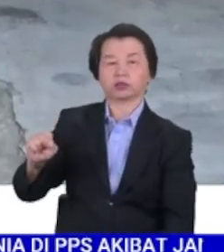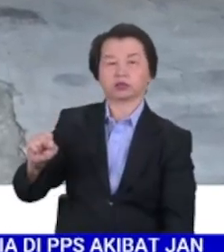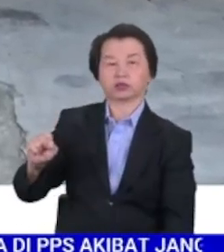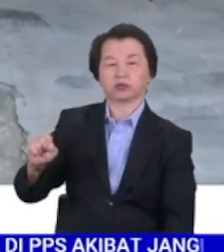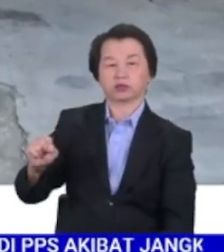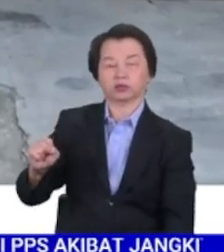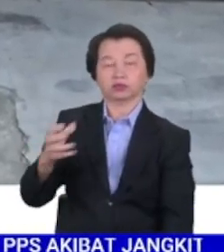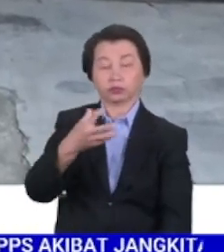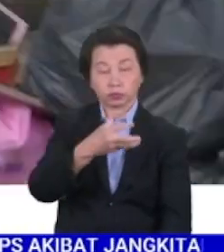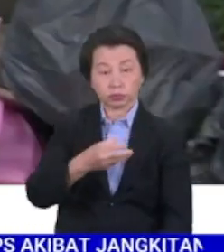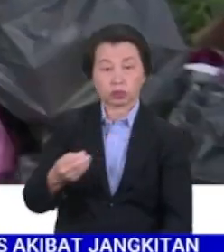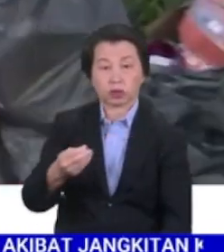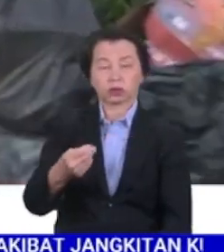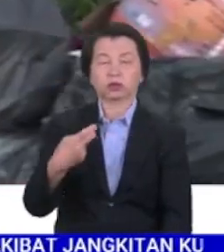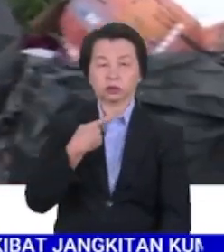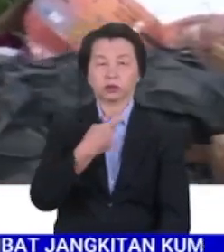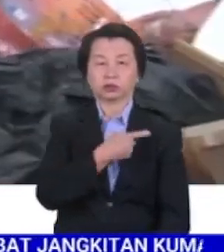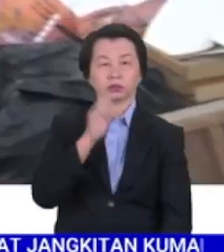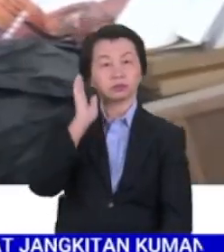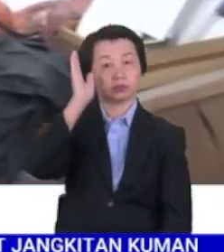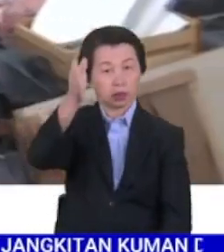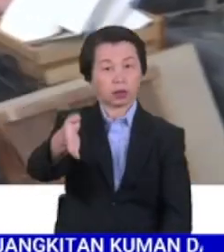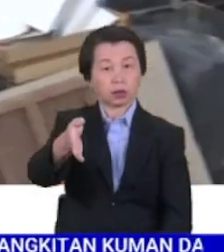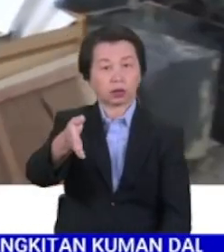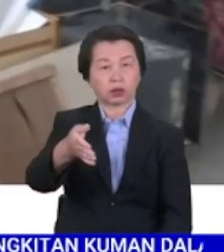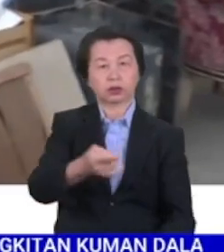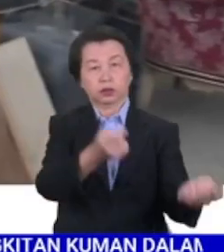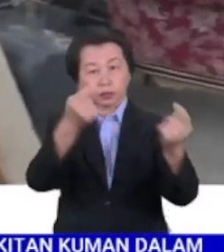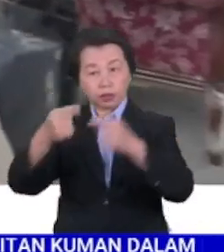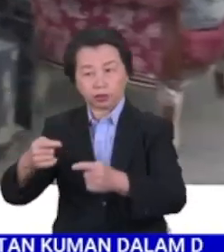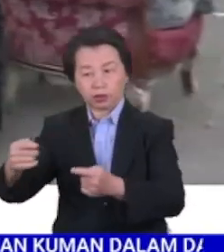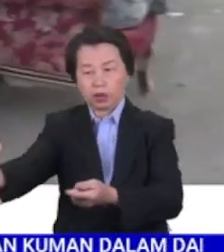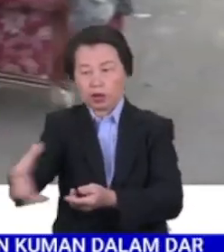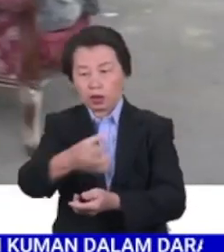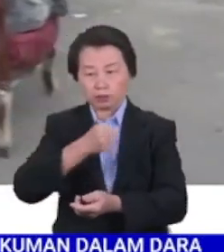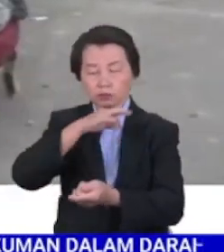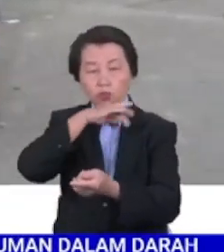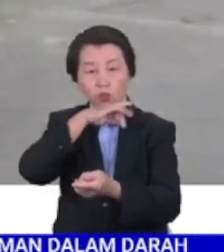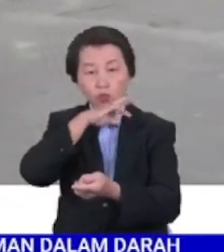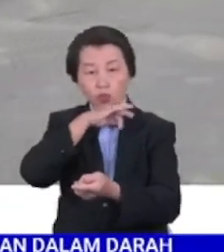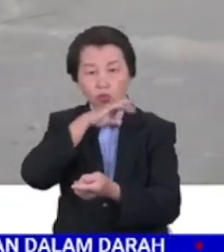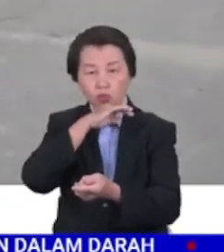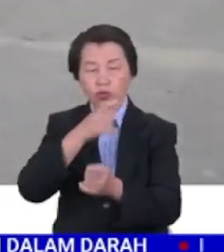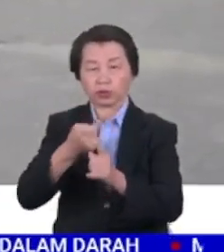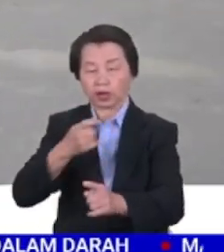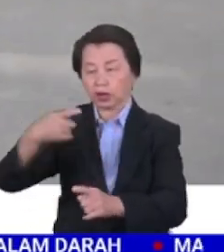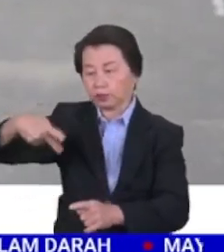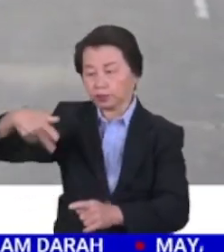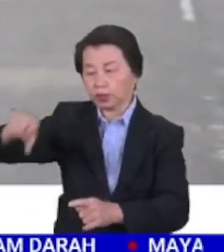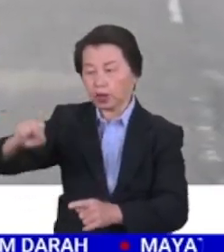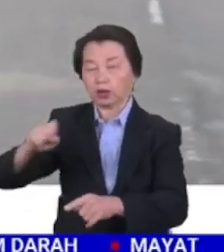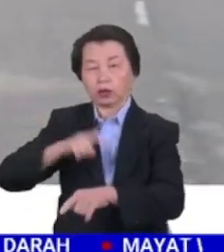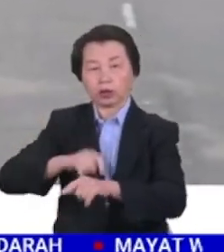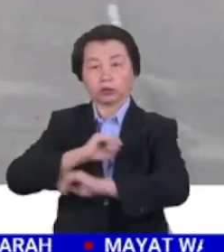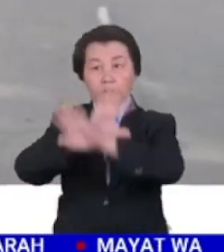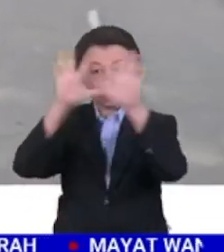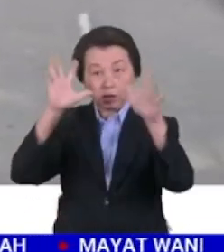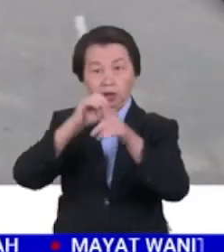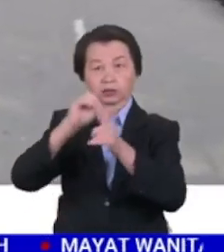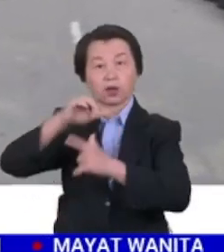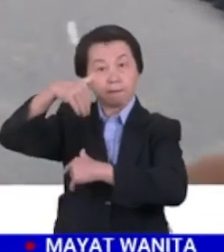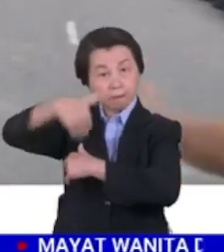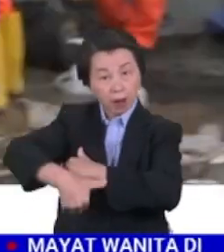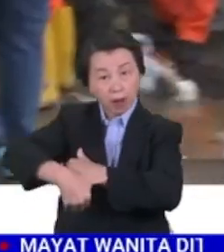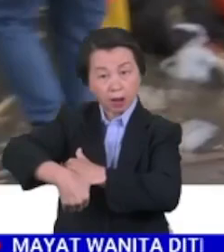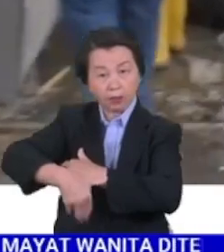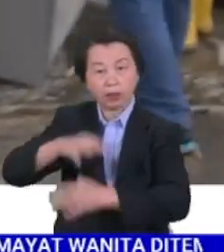PPS. Dan kita akan datang mengutip sisa di PPS ini sama ada waktu siang atau waktu malam. Sekiranya